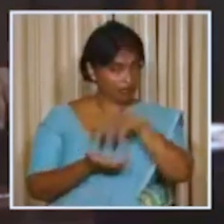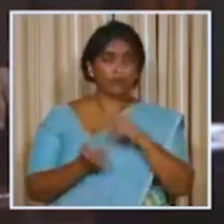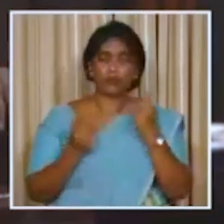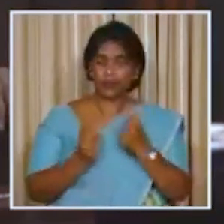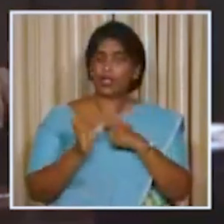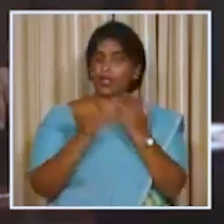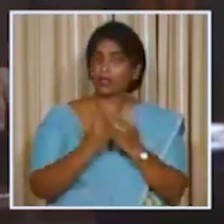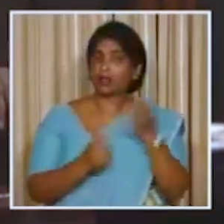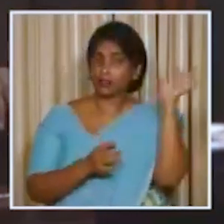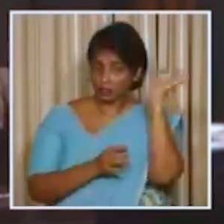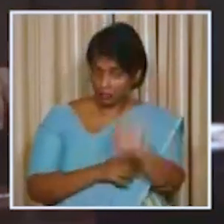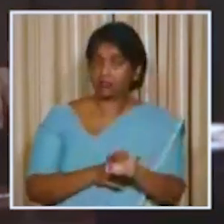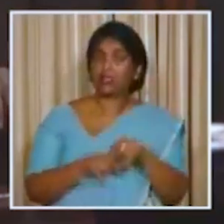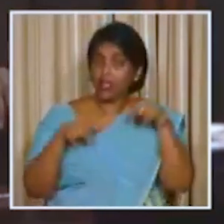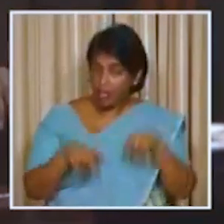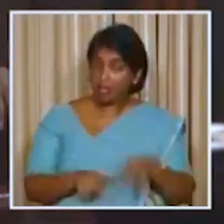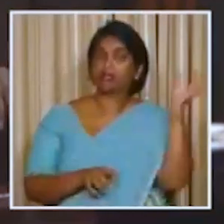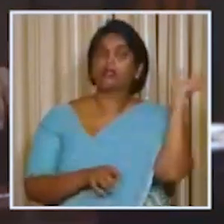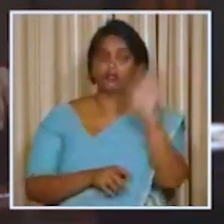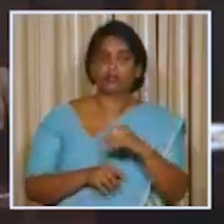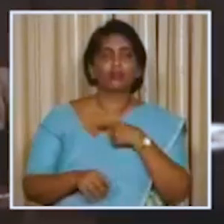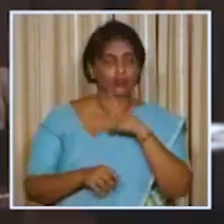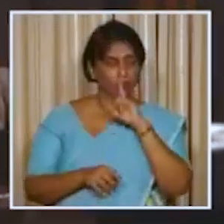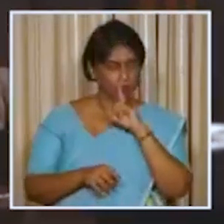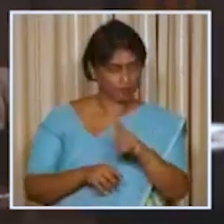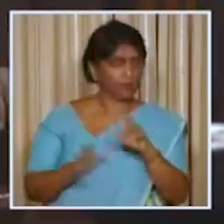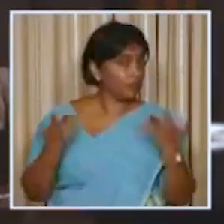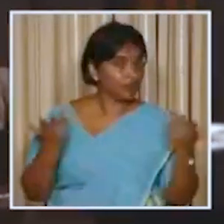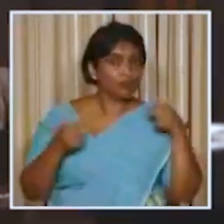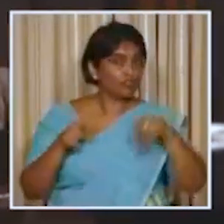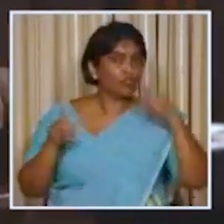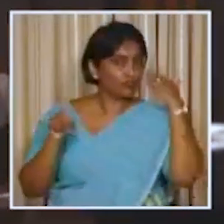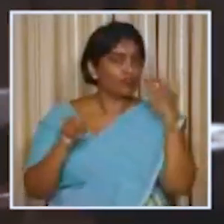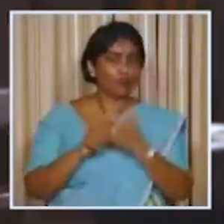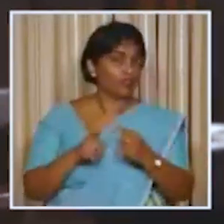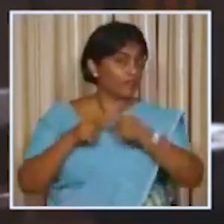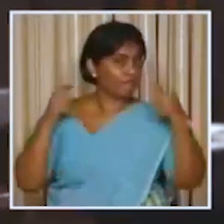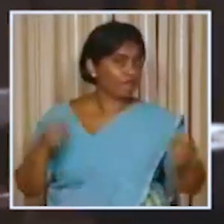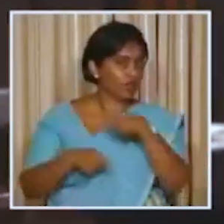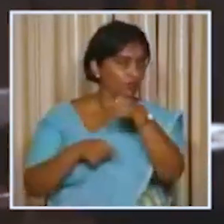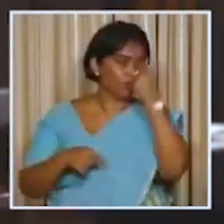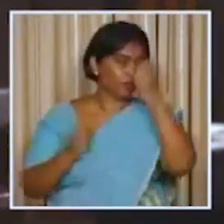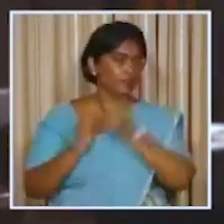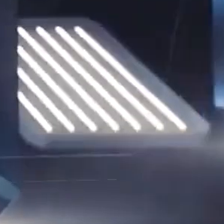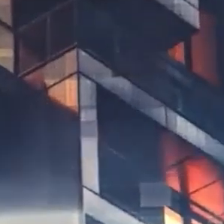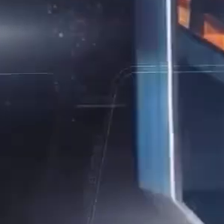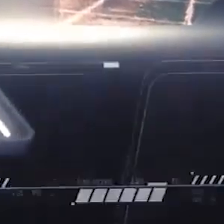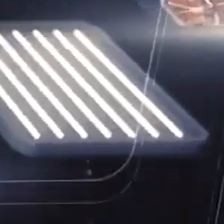கணக்காளரை நீங்கள் இன்று நியமிக்க வேண்டும். நீங்கள் நியமிக்காவிட்டால் நாங்கள் இது தொடர்பாக உங்களுக்கு எதிரான நடவடிக்கை எதிர்வரும் காலங்கள் எடுப்போம் என்றதை சொல்லுவேன்.